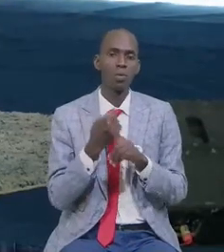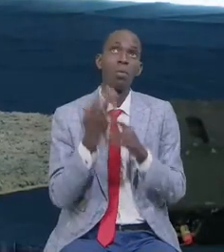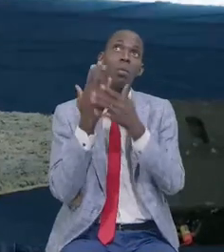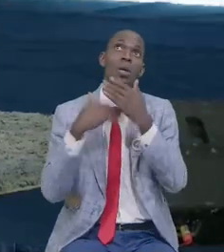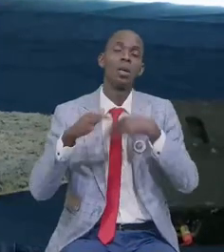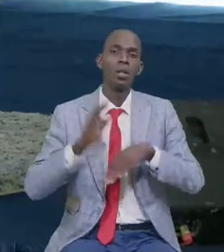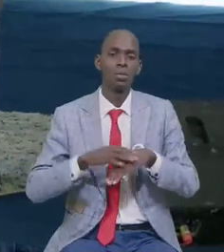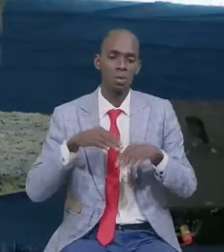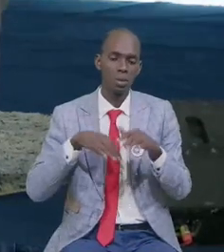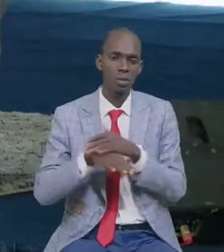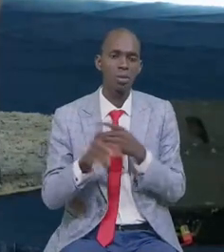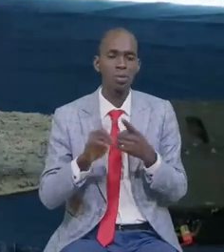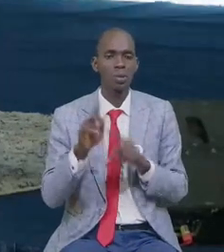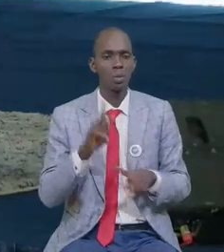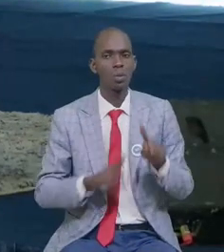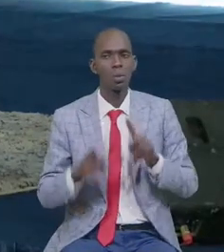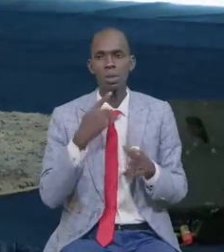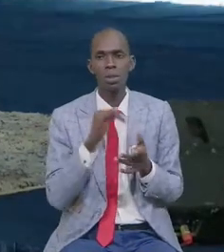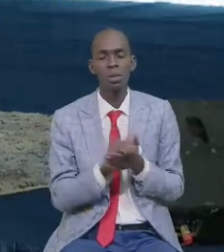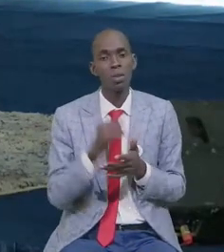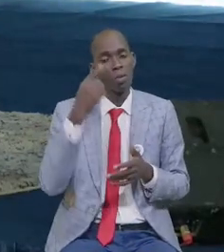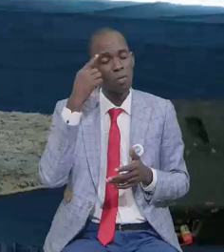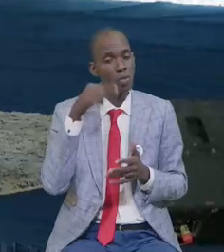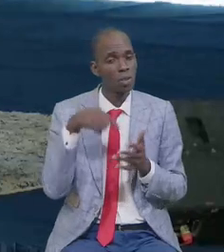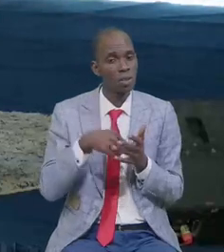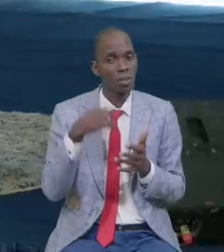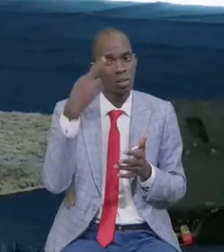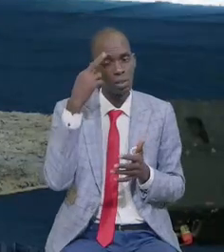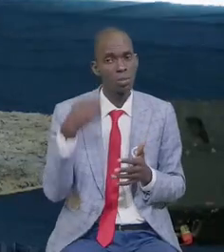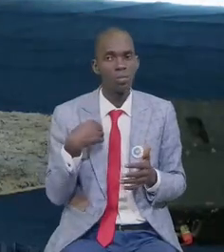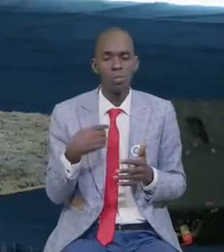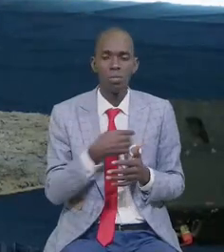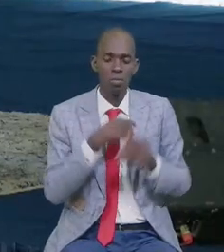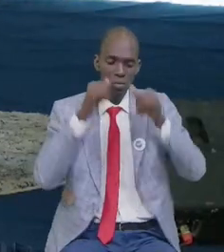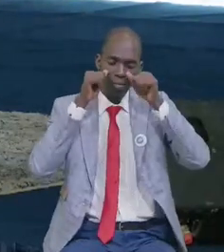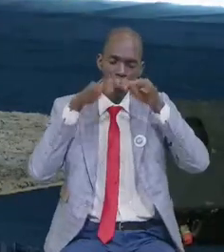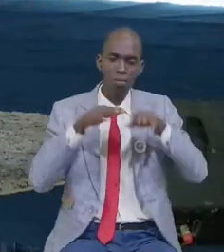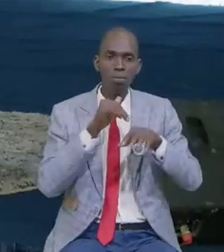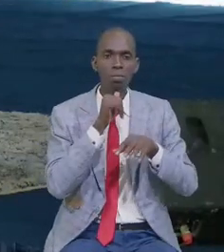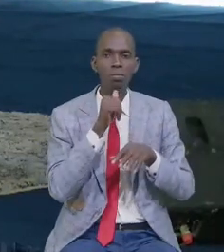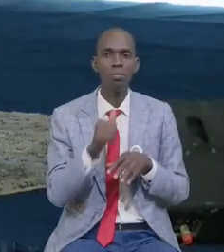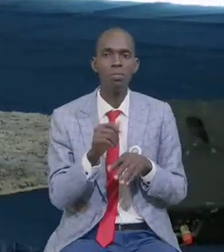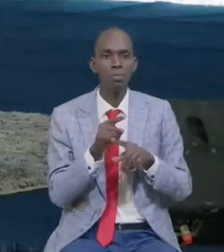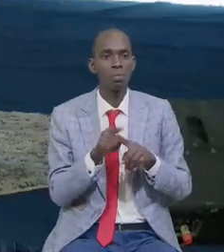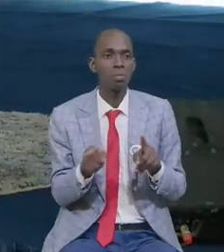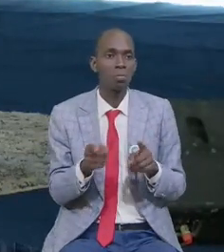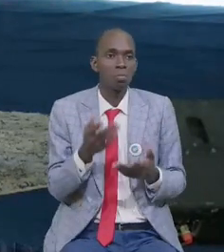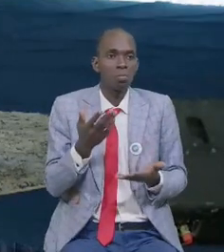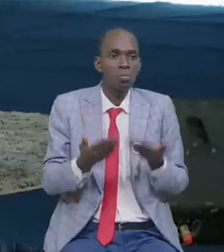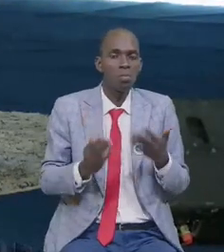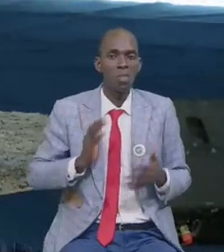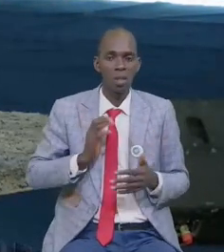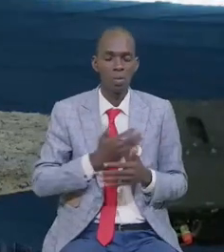de parvenir au peuple de Dieu. Il dit, c'est pour cela que nous ne perdons pas courage. Et lors même que notre